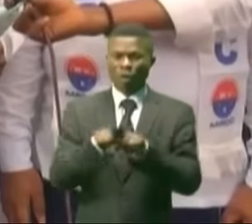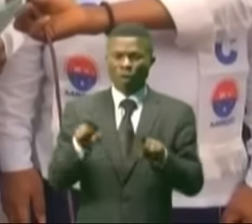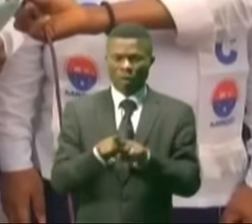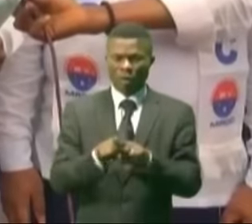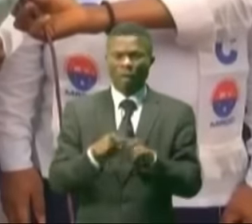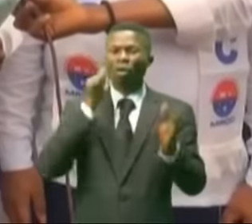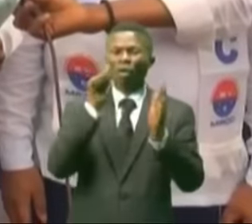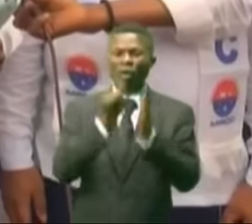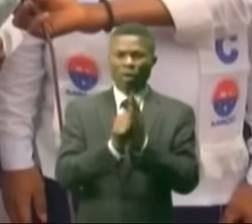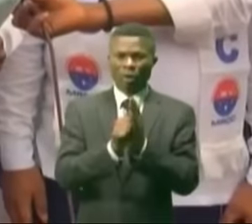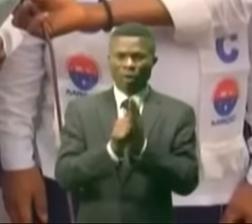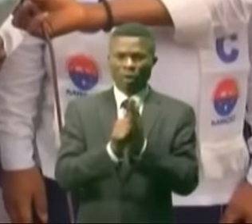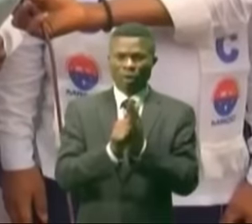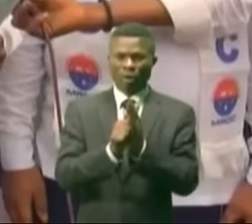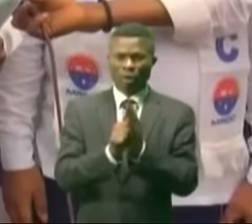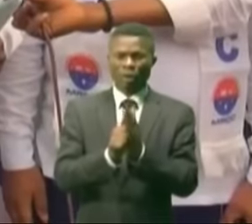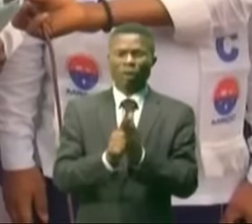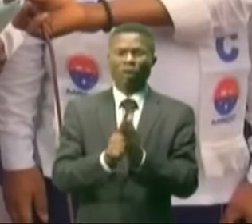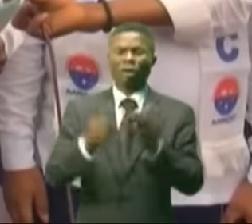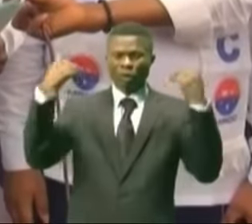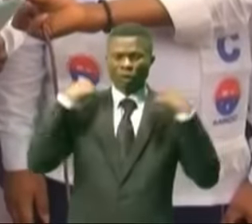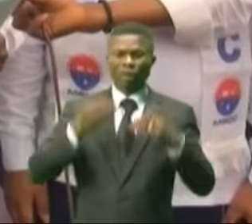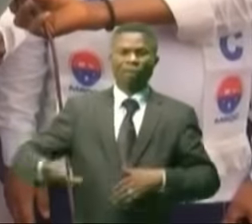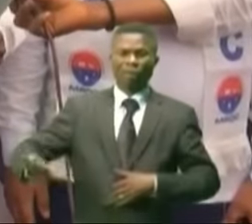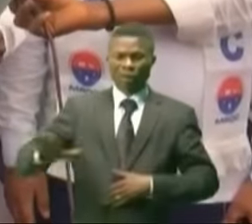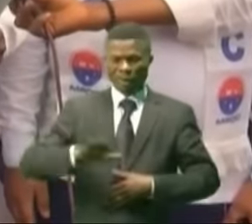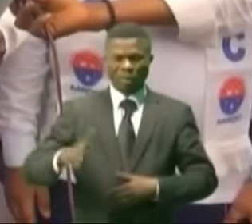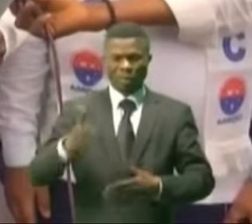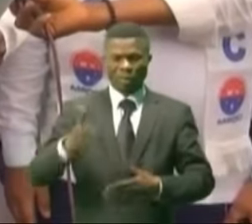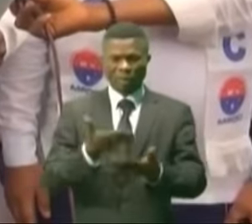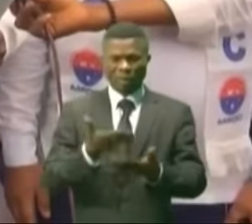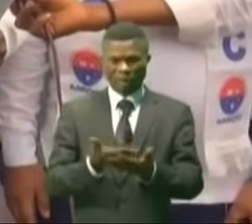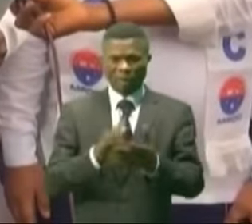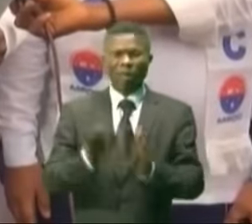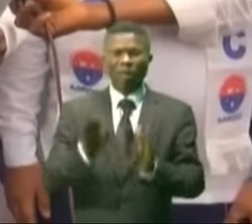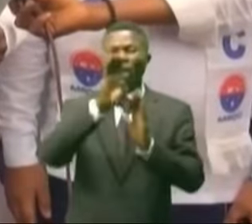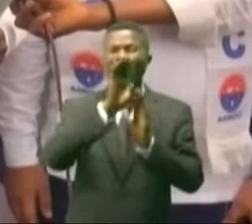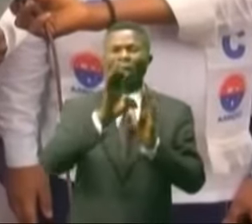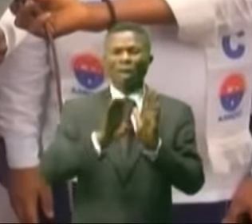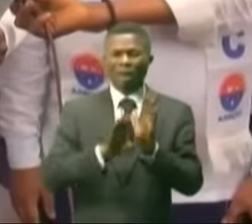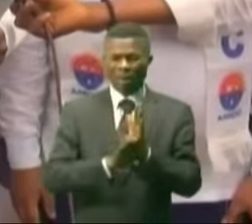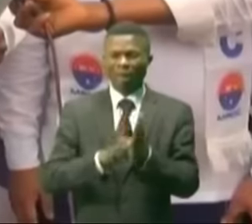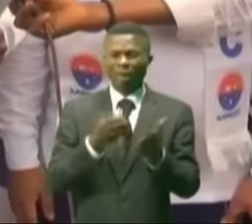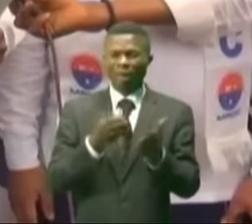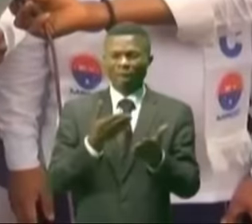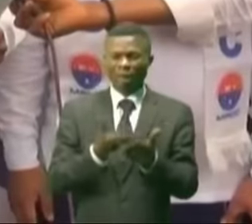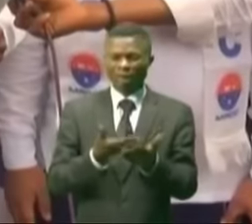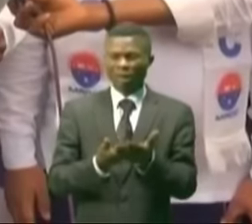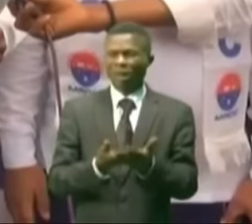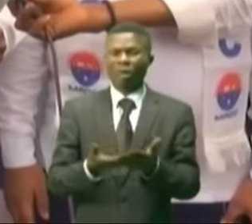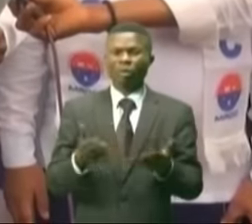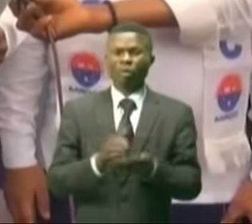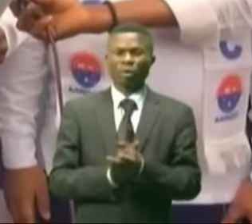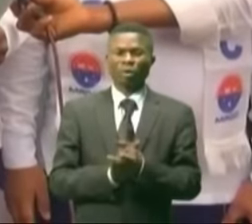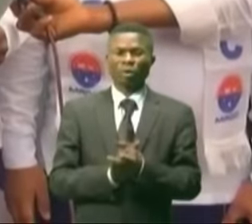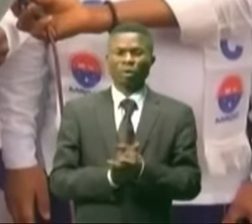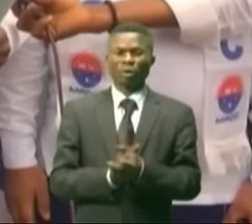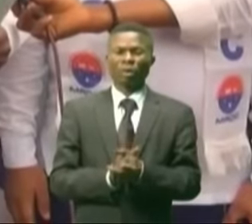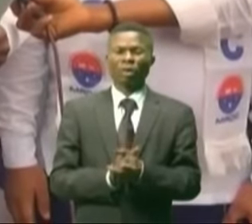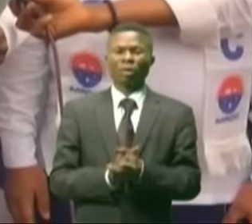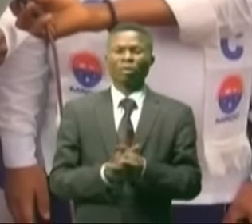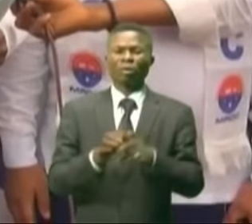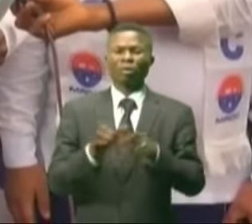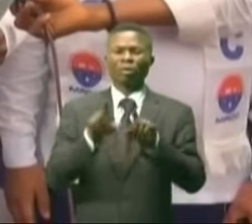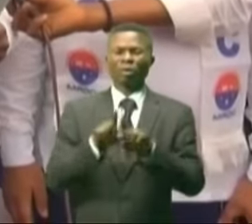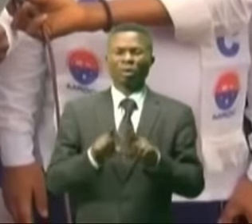l'article 70 de la Constitution, alinéa 1er. La Constitution actuelle du 18 février 2006 est une Constitution